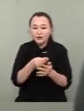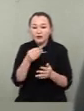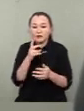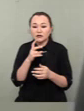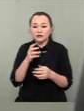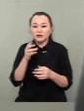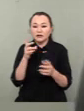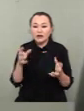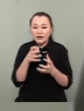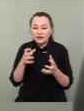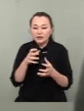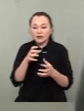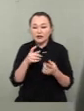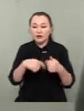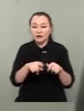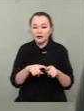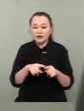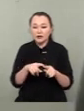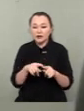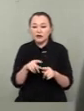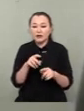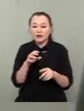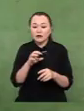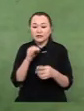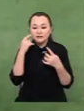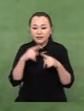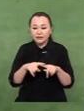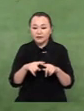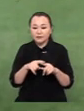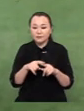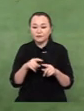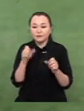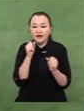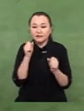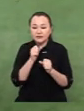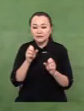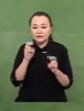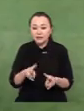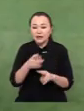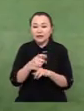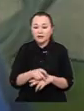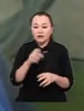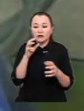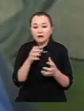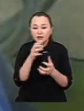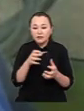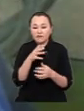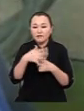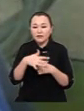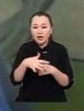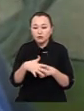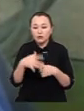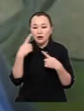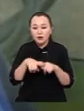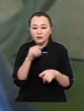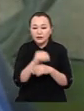емкостей хранения с морозильным оборудованием. Для строительства овощехранилищ с вентиляционным оборудованием